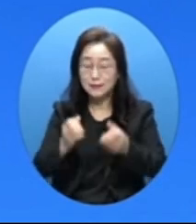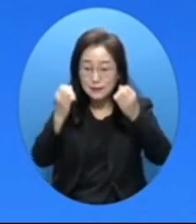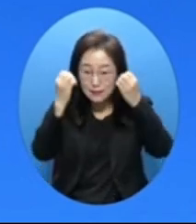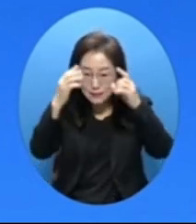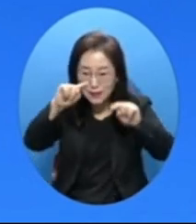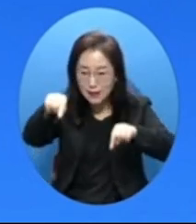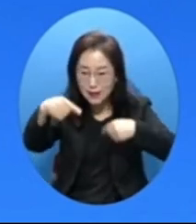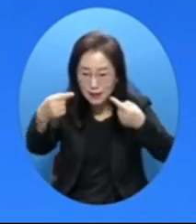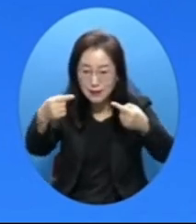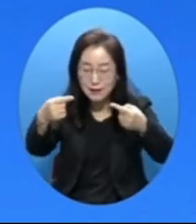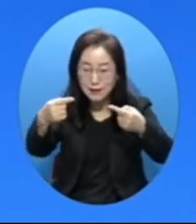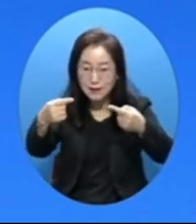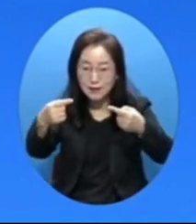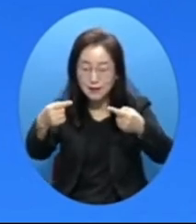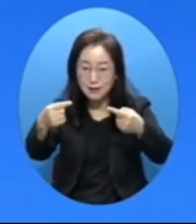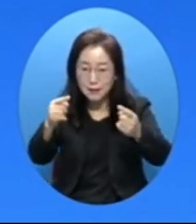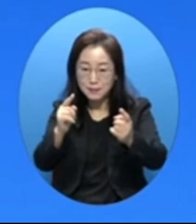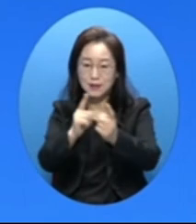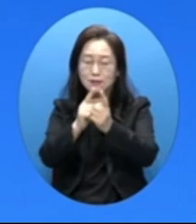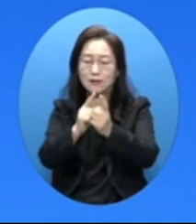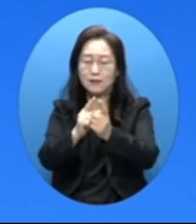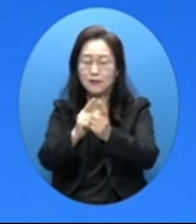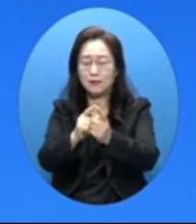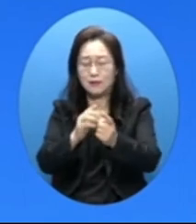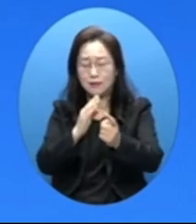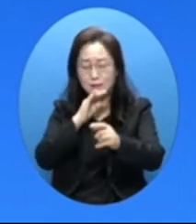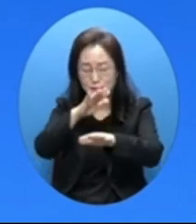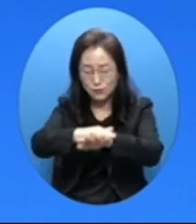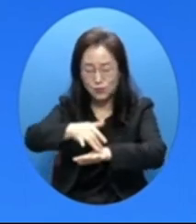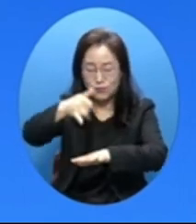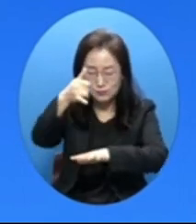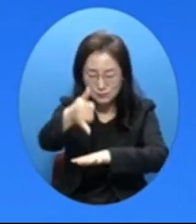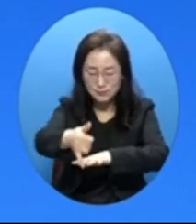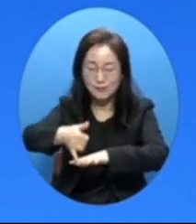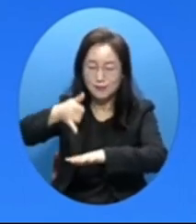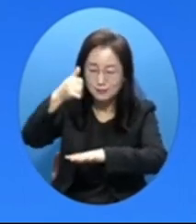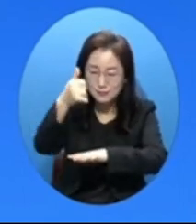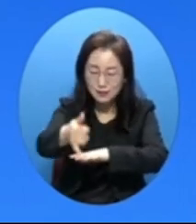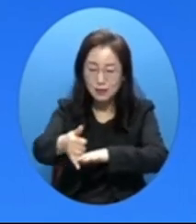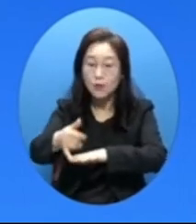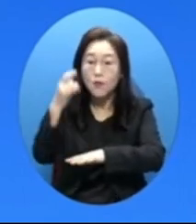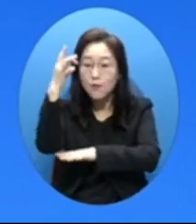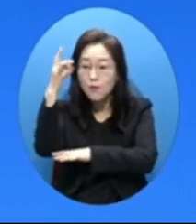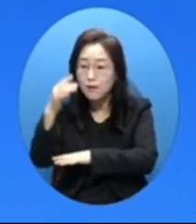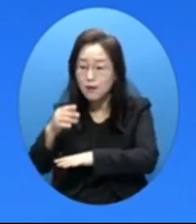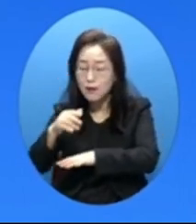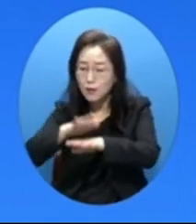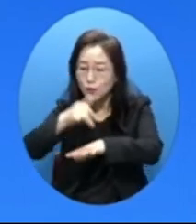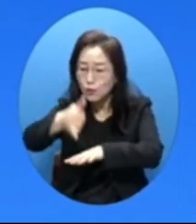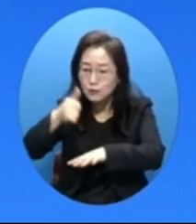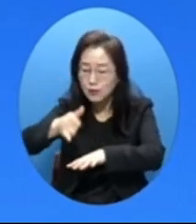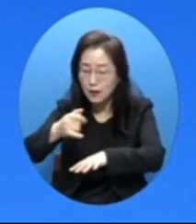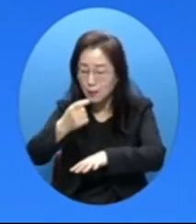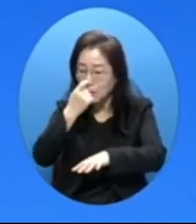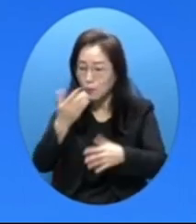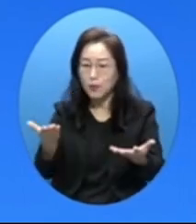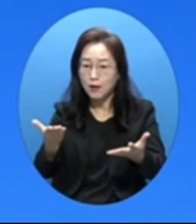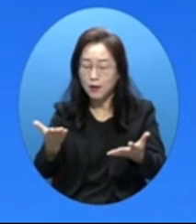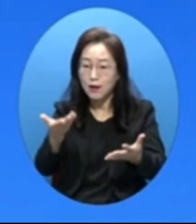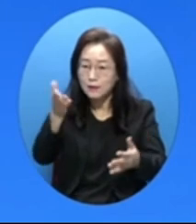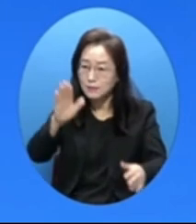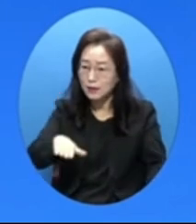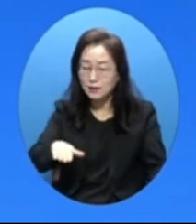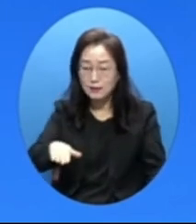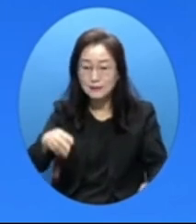새해를 맞아서 그들이 농사를 짓습니다 베드로 농사를 배우지 못해서 농사를 지으려고 할 때 그